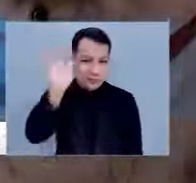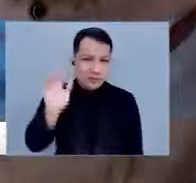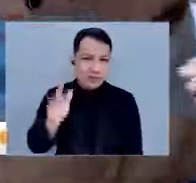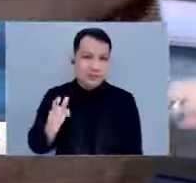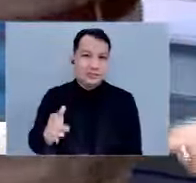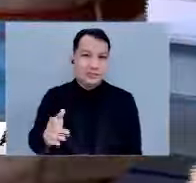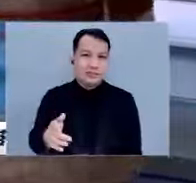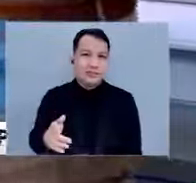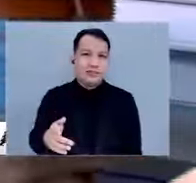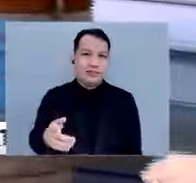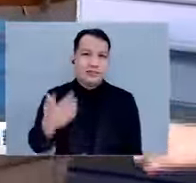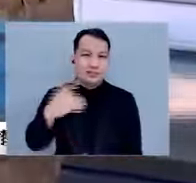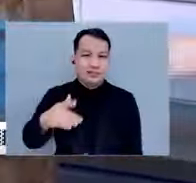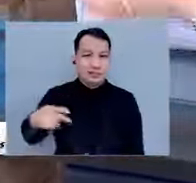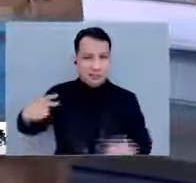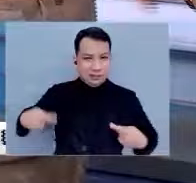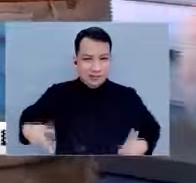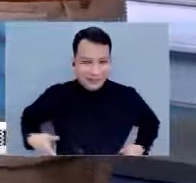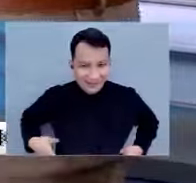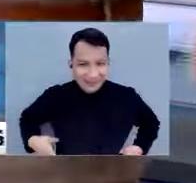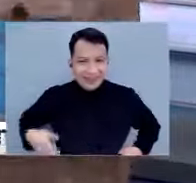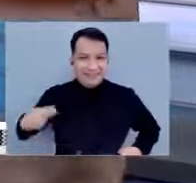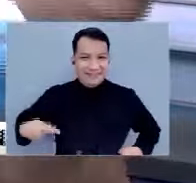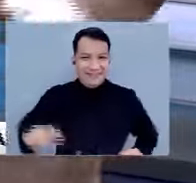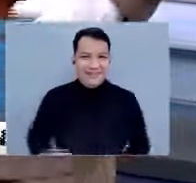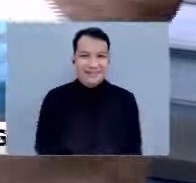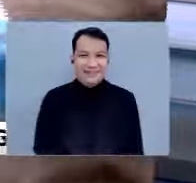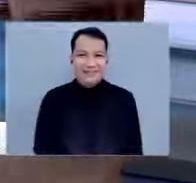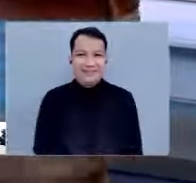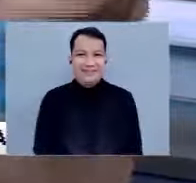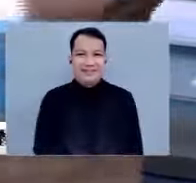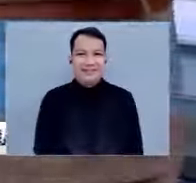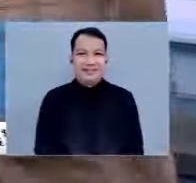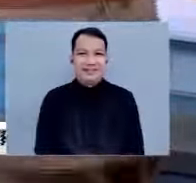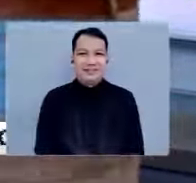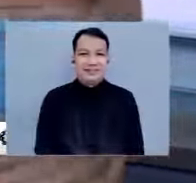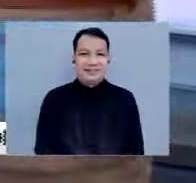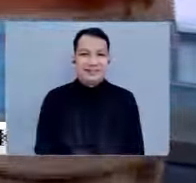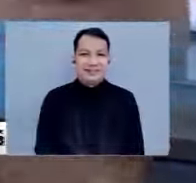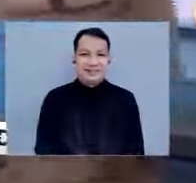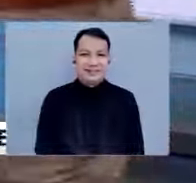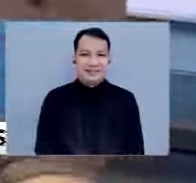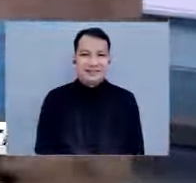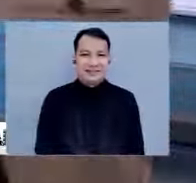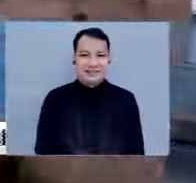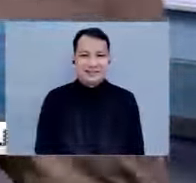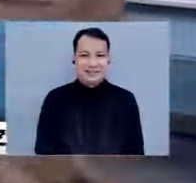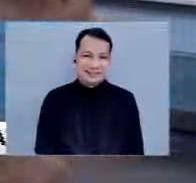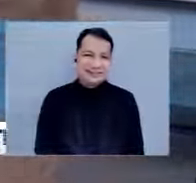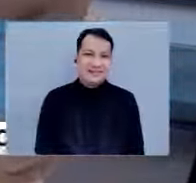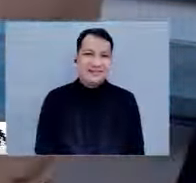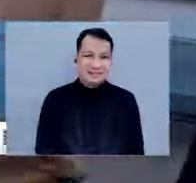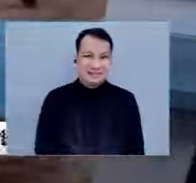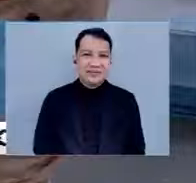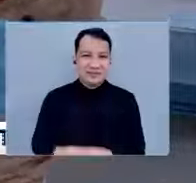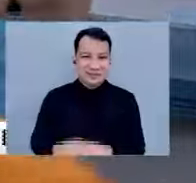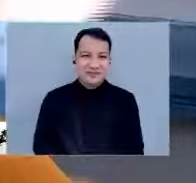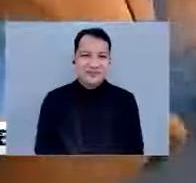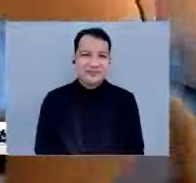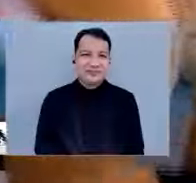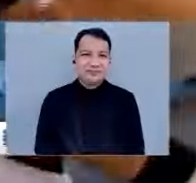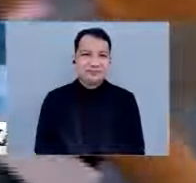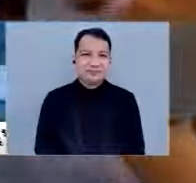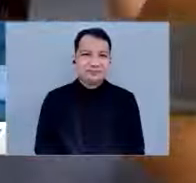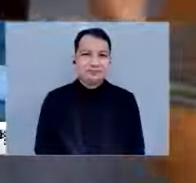naku biglang biglang nagm Nam namak ka